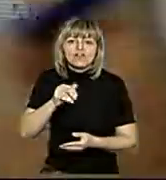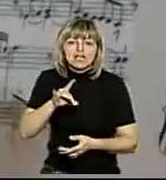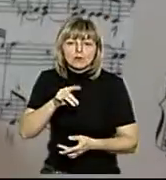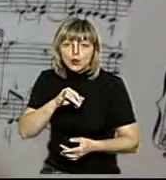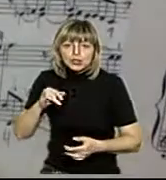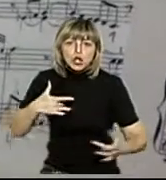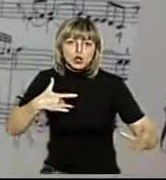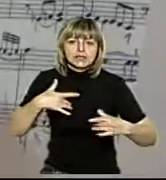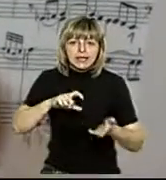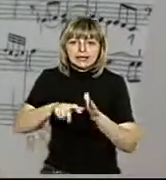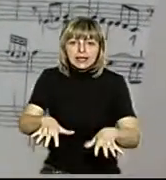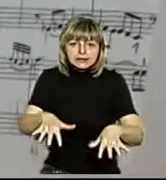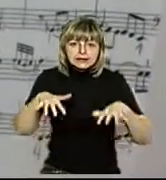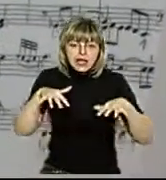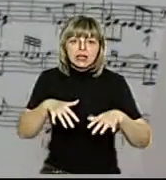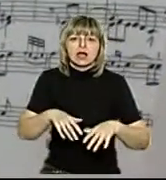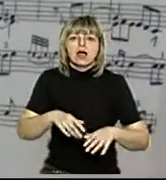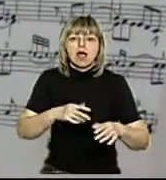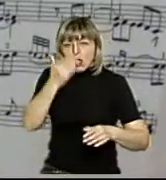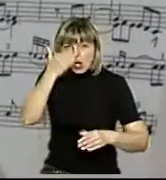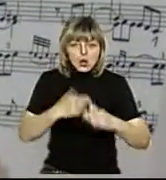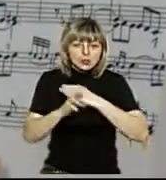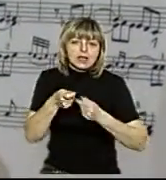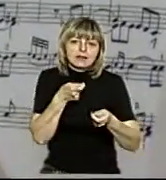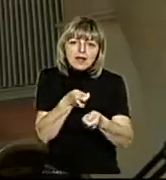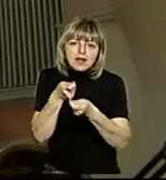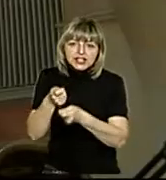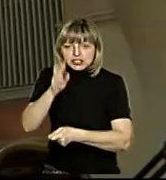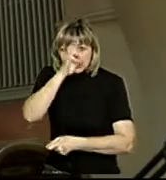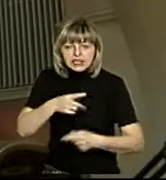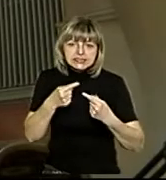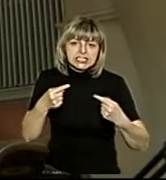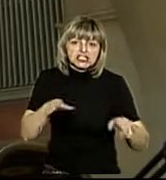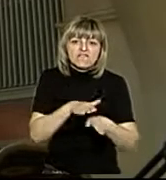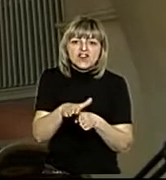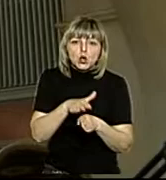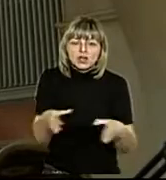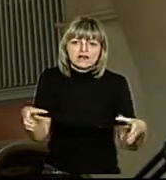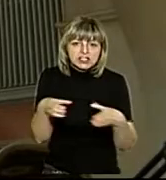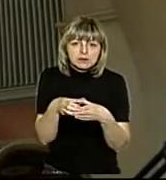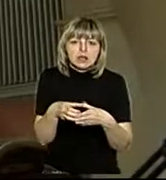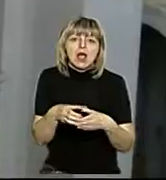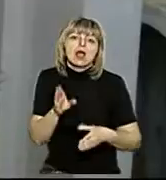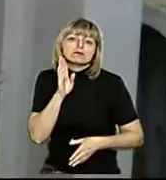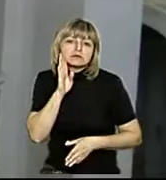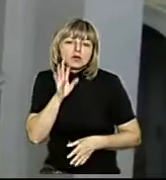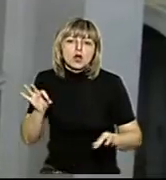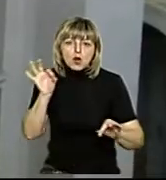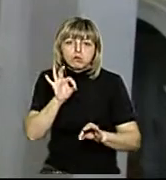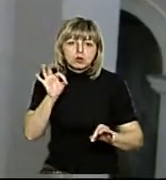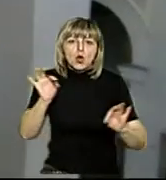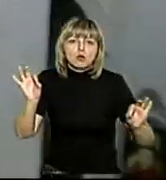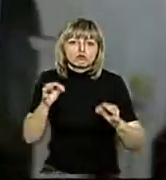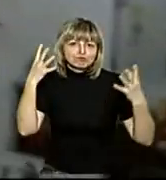філармоніях, концертних залах, костелах. Їздять країною з різним виконавським складом. Композиторка про акустику у Луцькому костелі